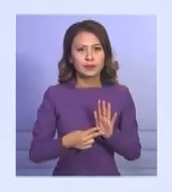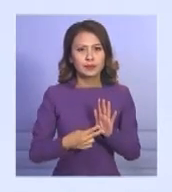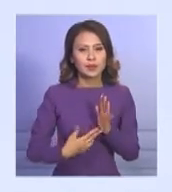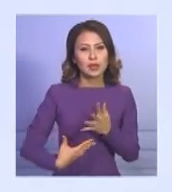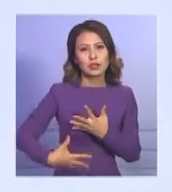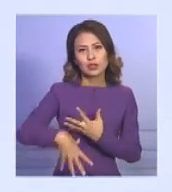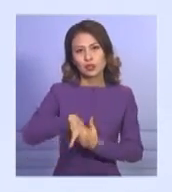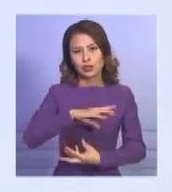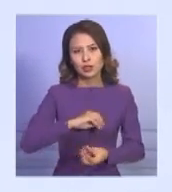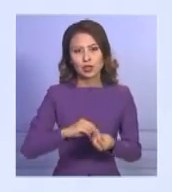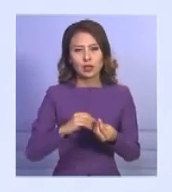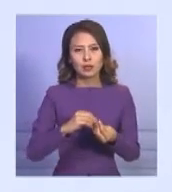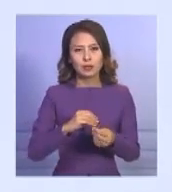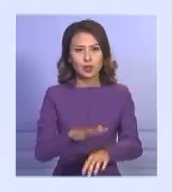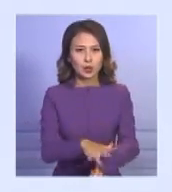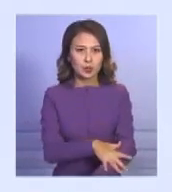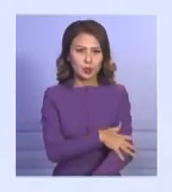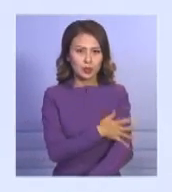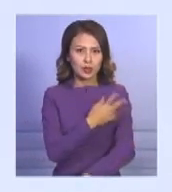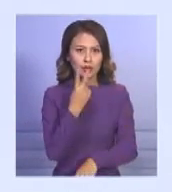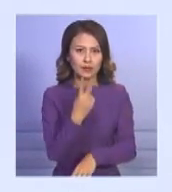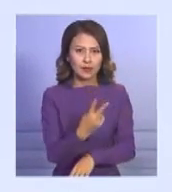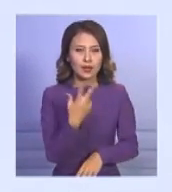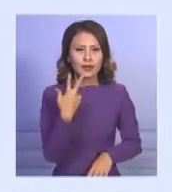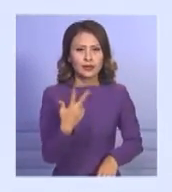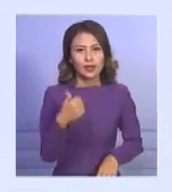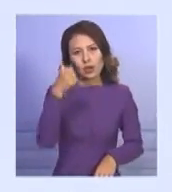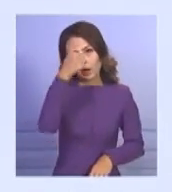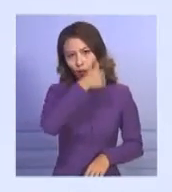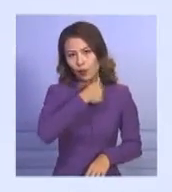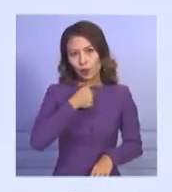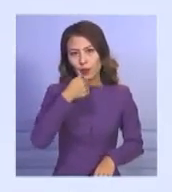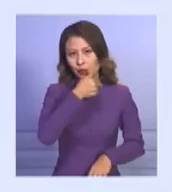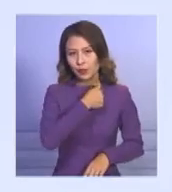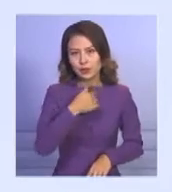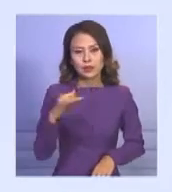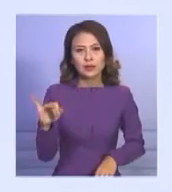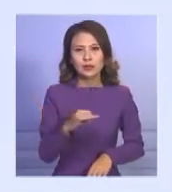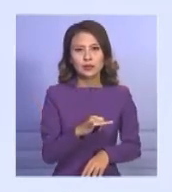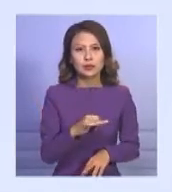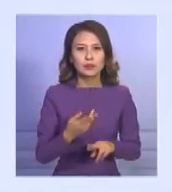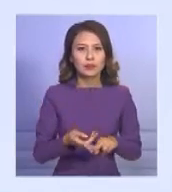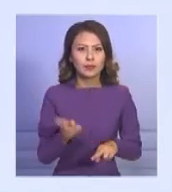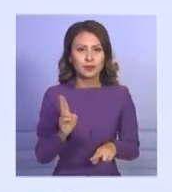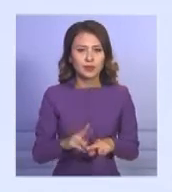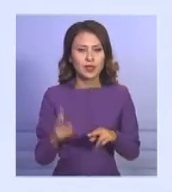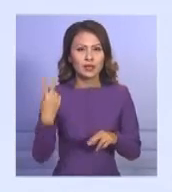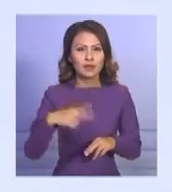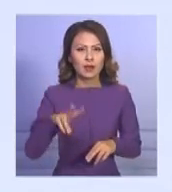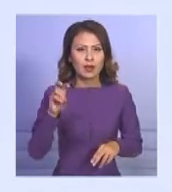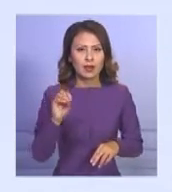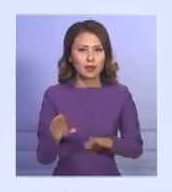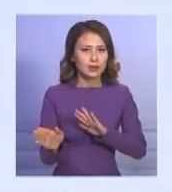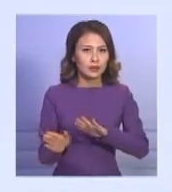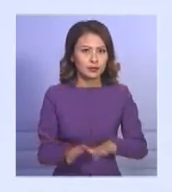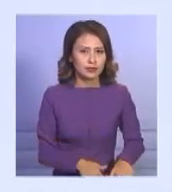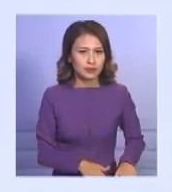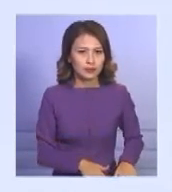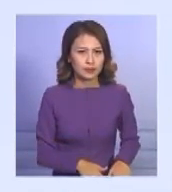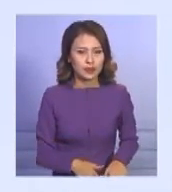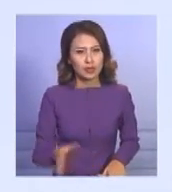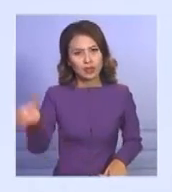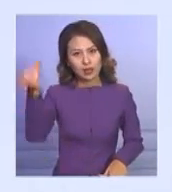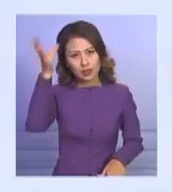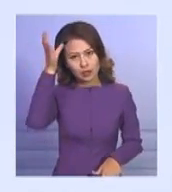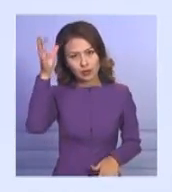Жобалардың жалпы ұзақтығы 2-3 жыл. Енді өткен 20 жылдың ішінде Қазақстанның